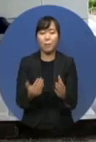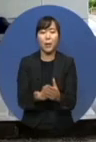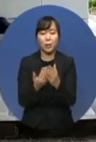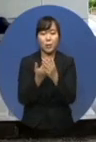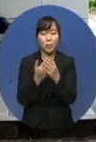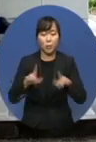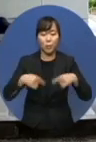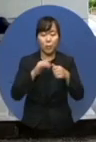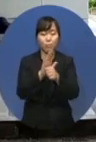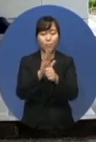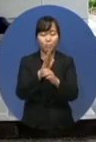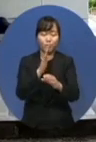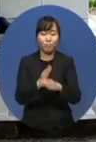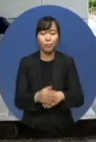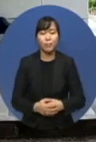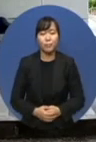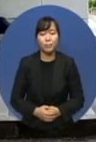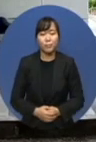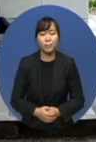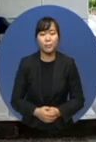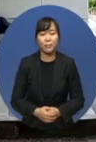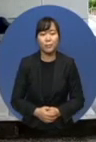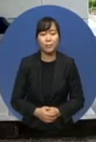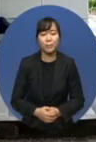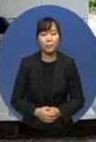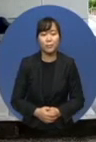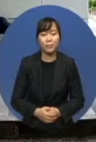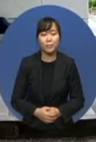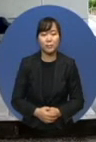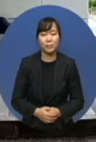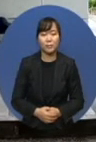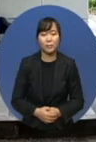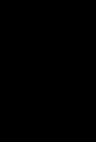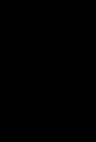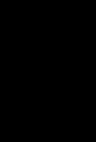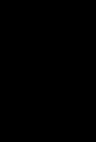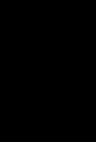있습니다 복지 tv 뉴스 정선 입니다